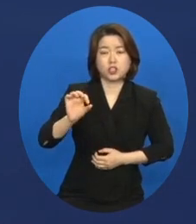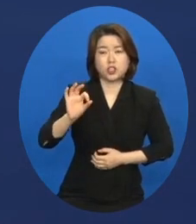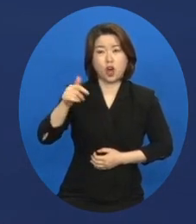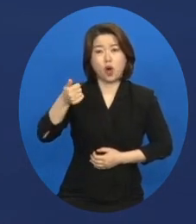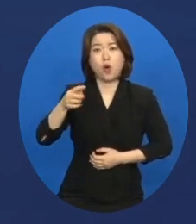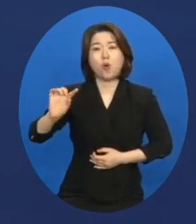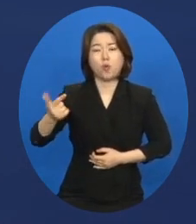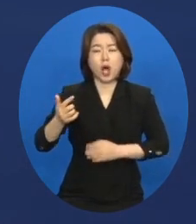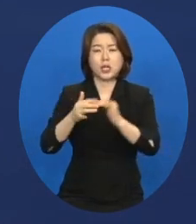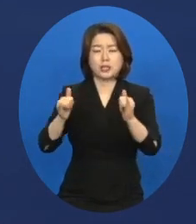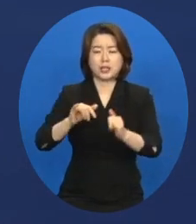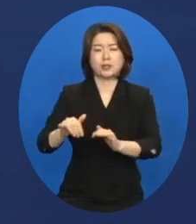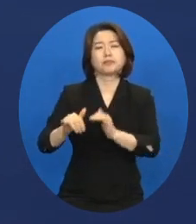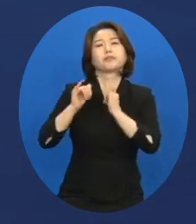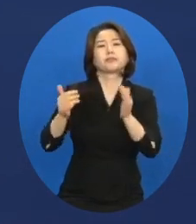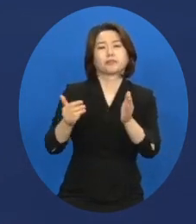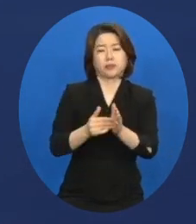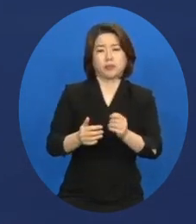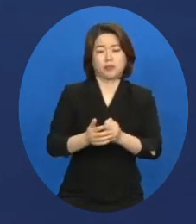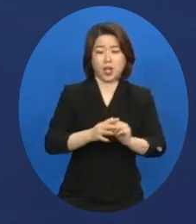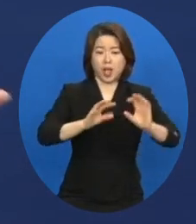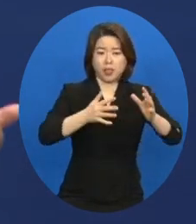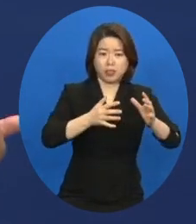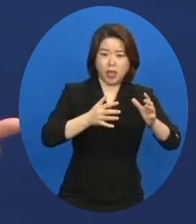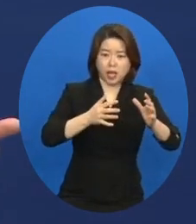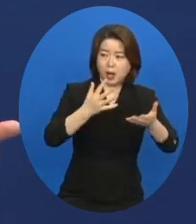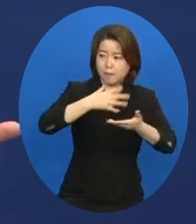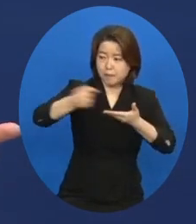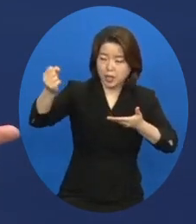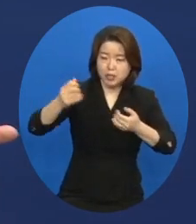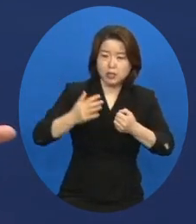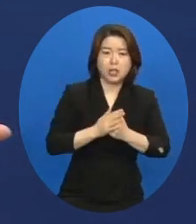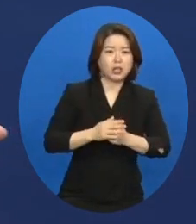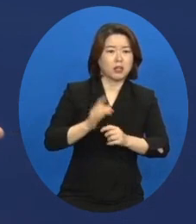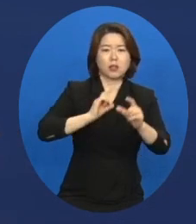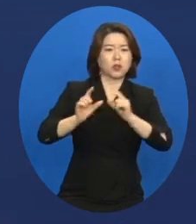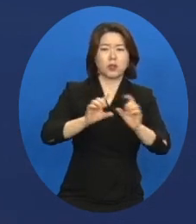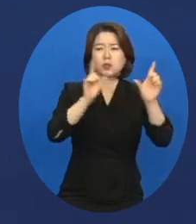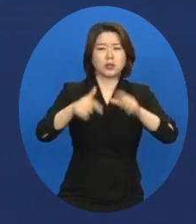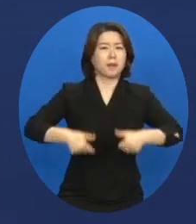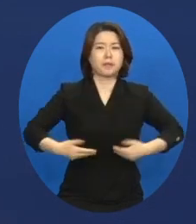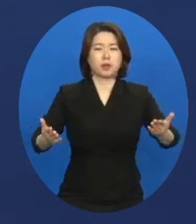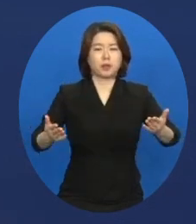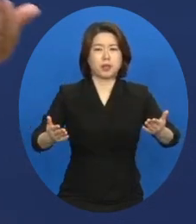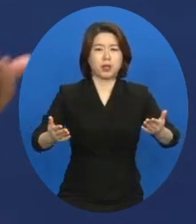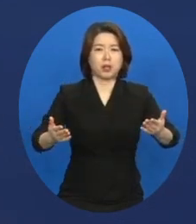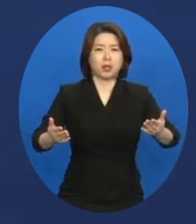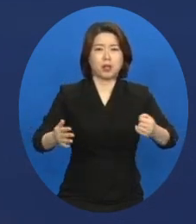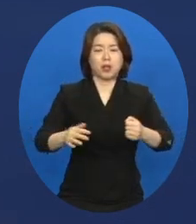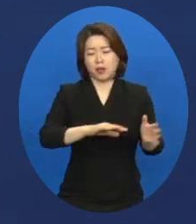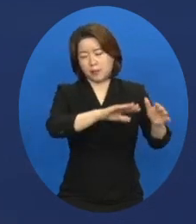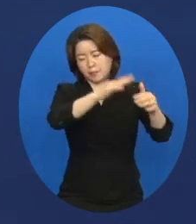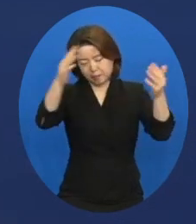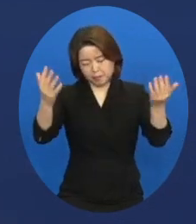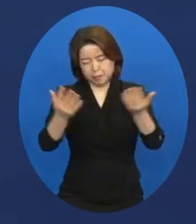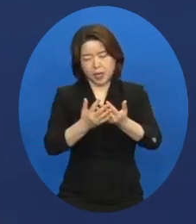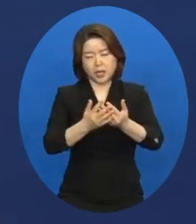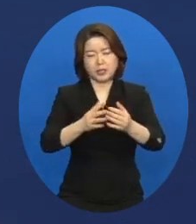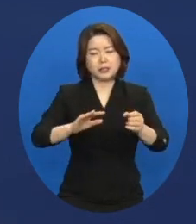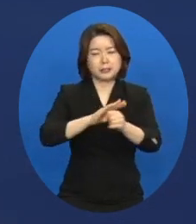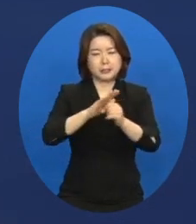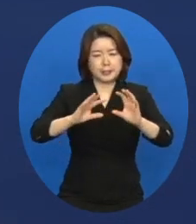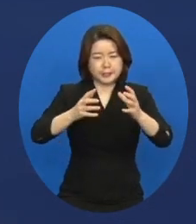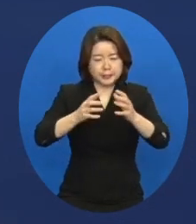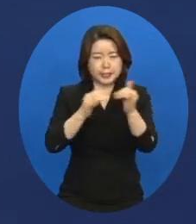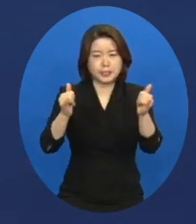자결했습니다. 나라를 잃어버렸는데 내가 더 살아서 뭐하냐. 많은 애국지사들이 그런